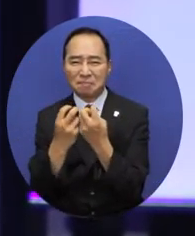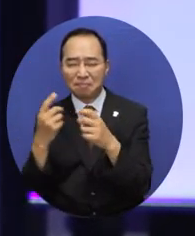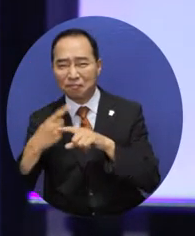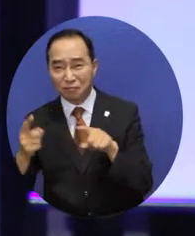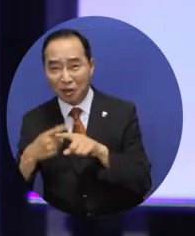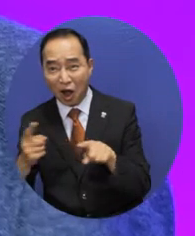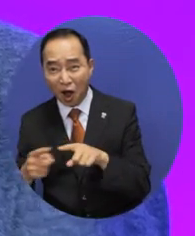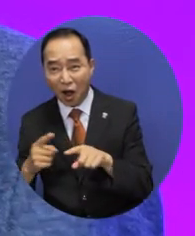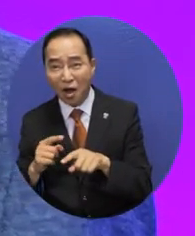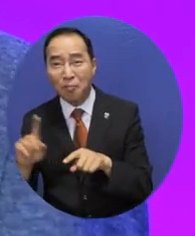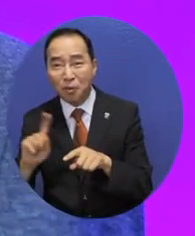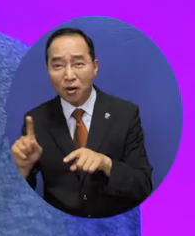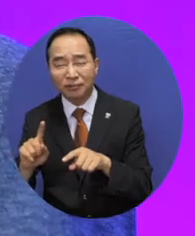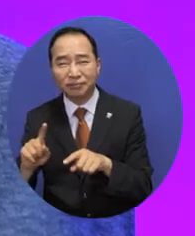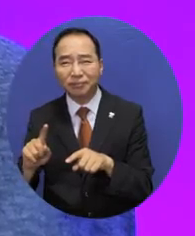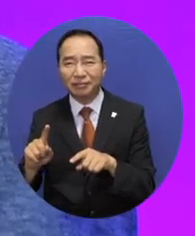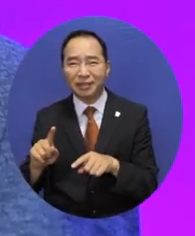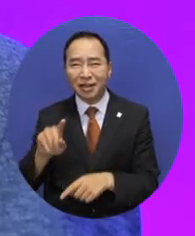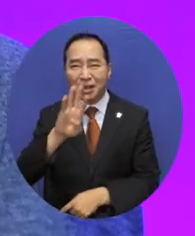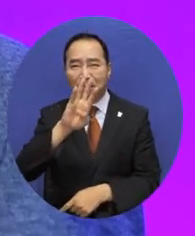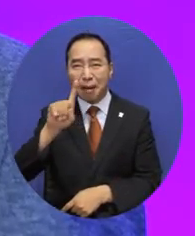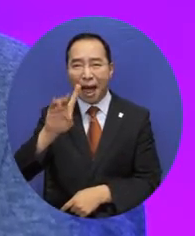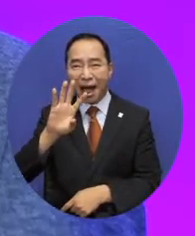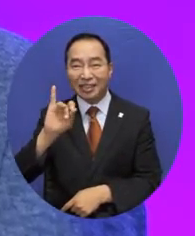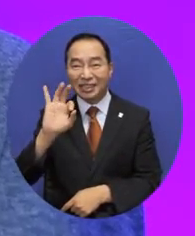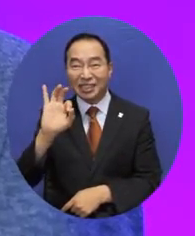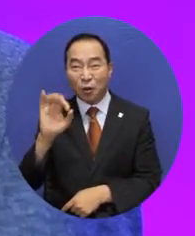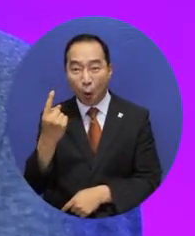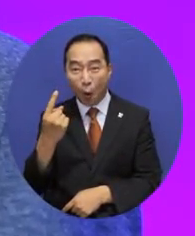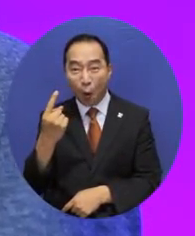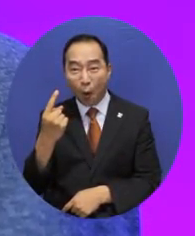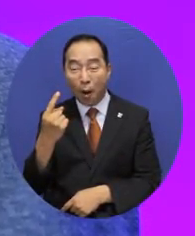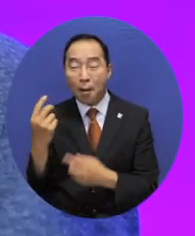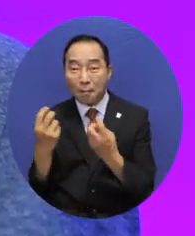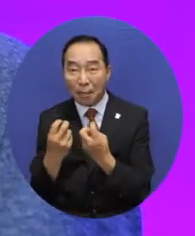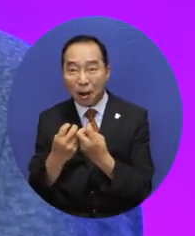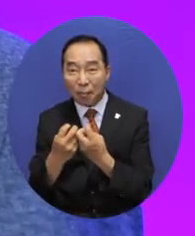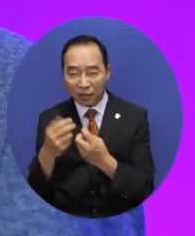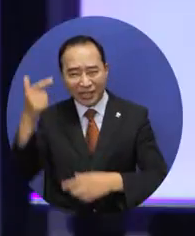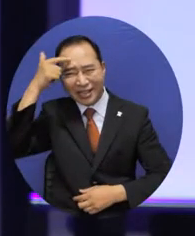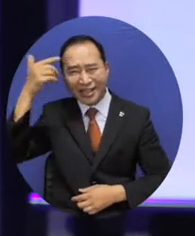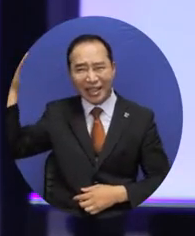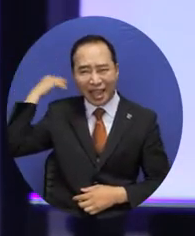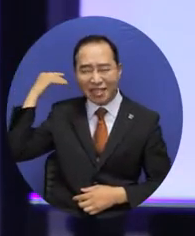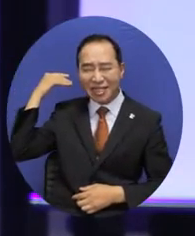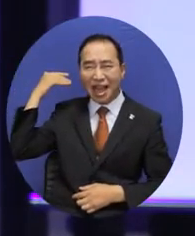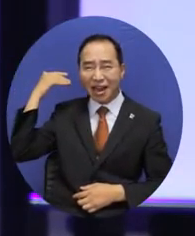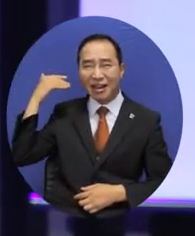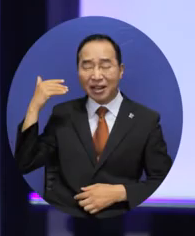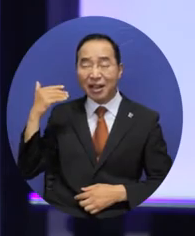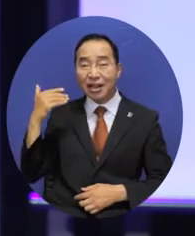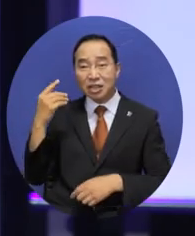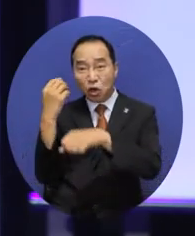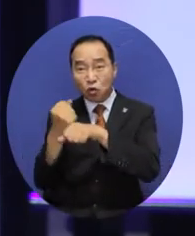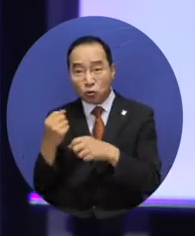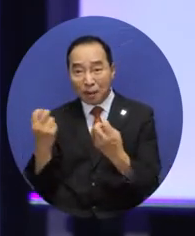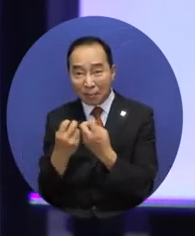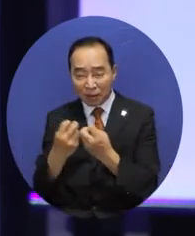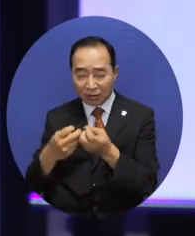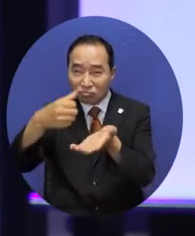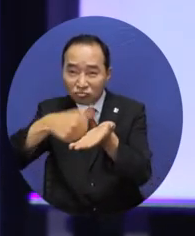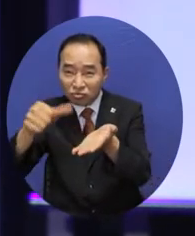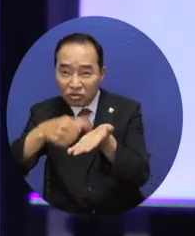분석을 했습니다. 자, 바이오 아케올로지라는 것은 뭐냐면 기존의 고고학은 발굴된 유적